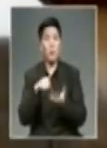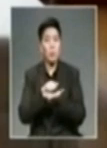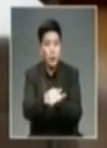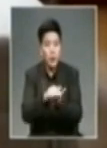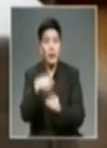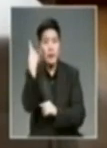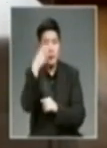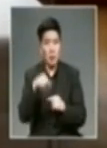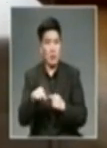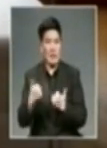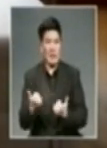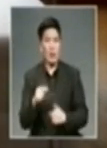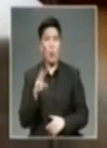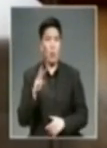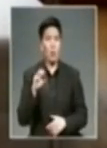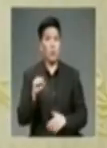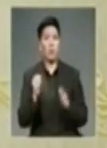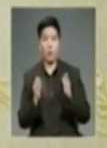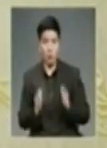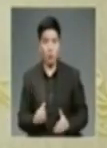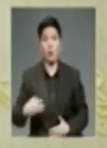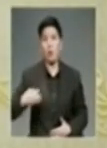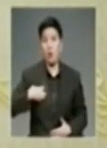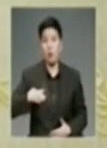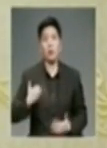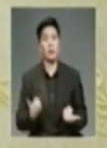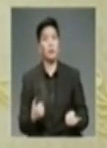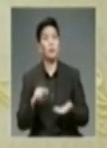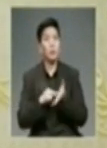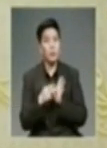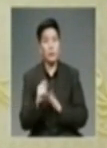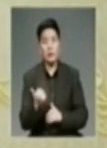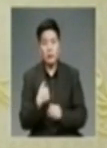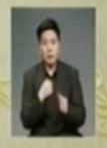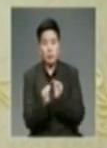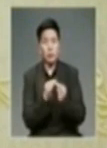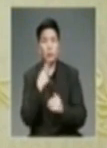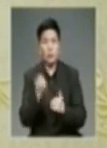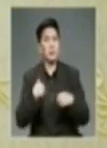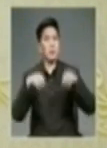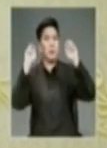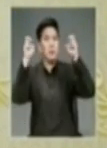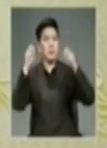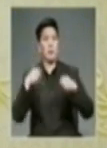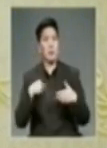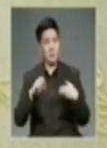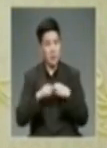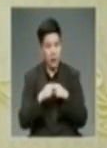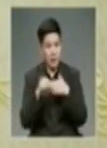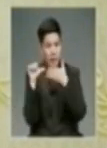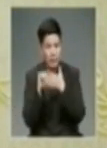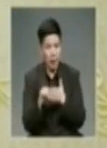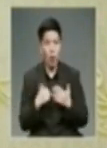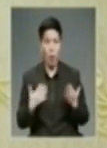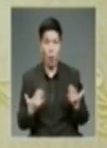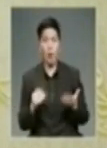การอีกราว6แสนคนเป็นต้นสิ่งเหล่านี้ชี้เห็นว่าเรามีโจทย์มีปัญหาที่ร